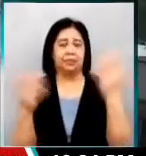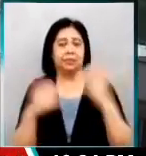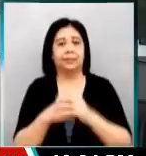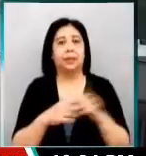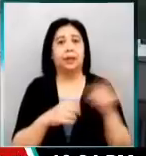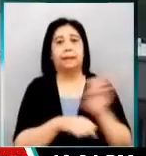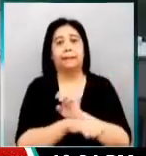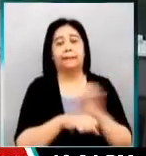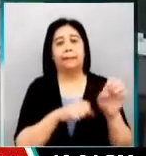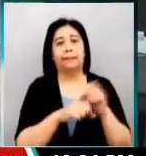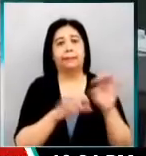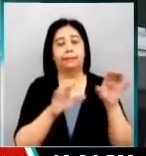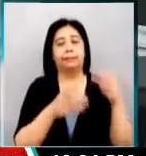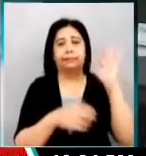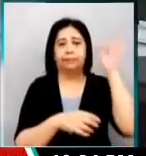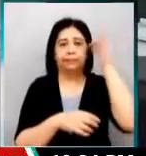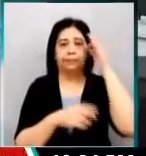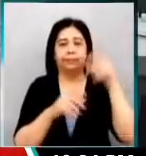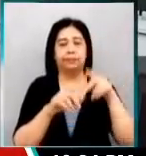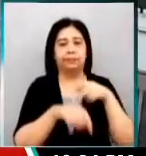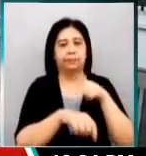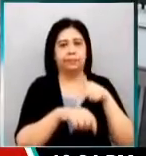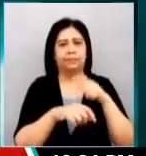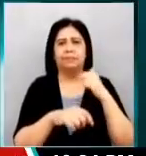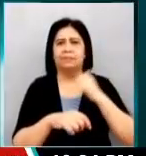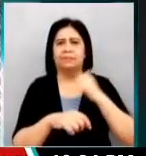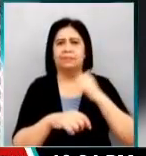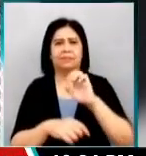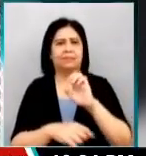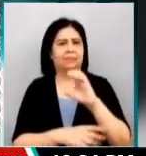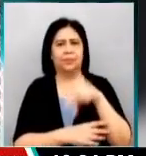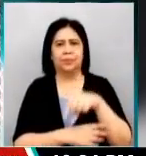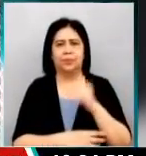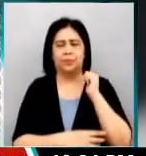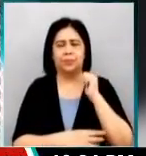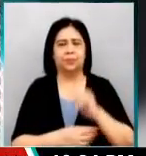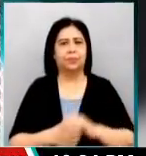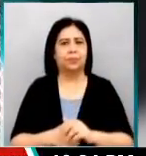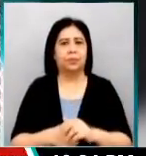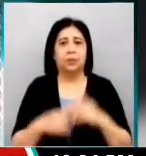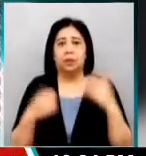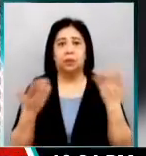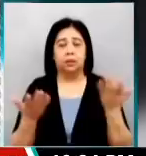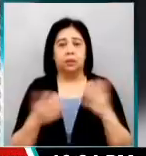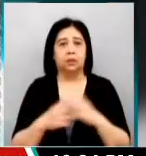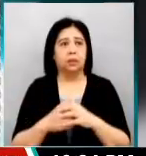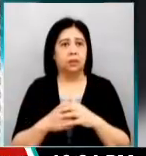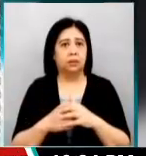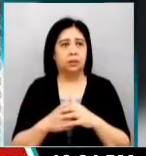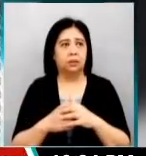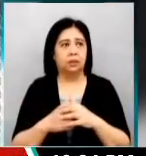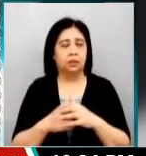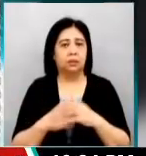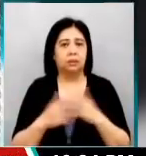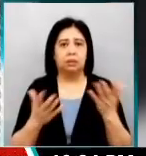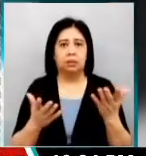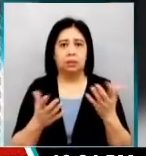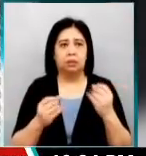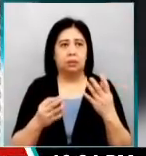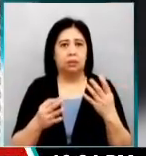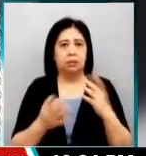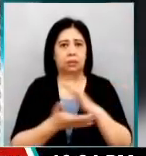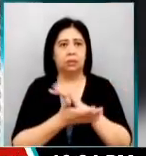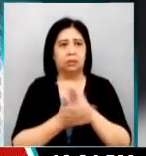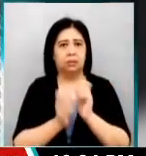Confederation of the Philippines, tutol pa rin daw sa ECQ. Hindi ko alam. Ito yung mga dadating na variant Pag-lockdown